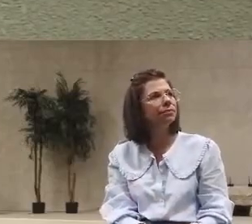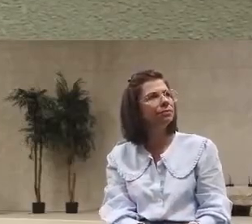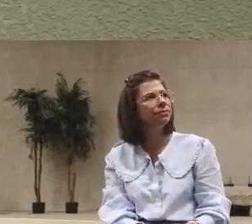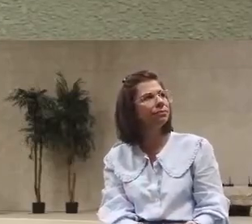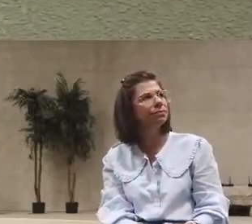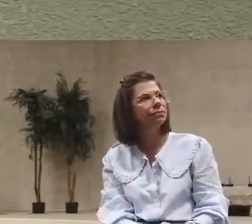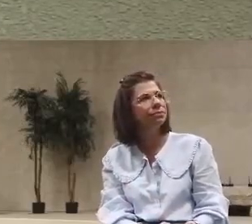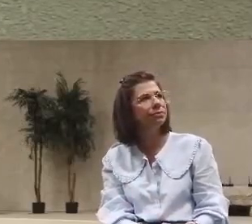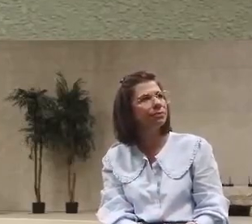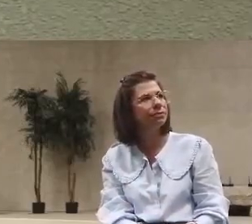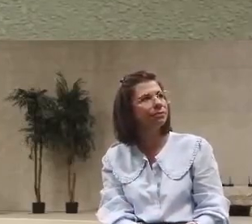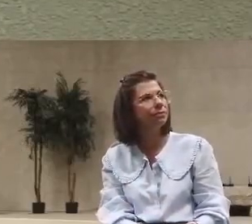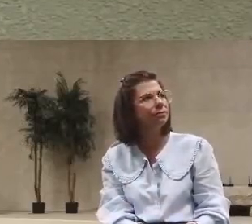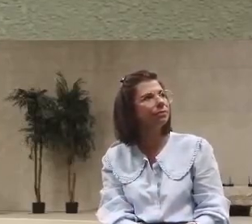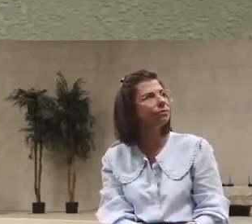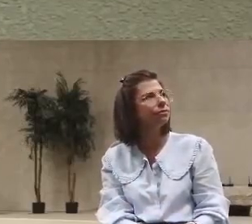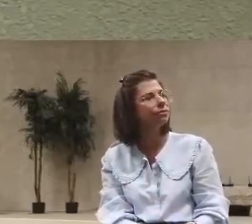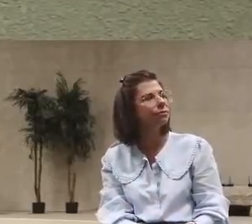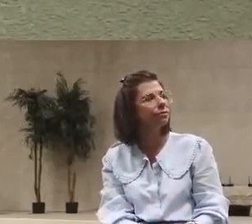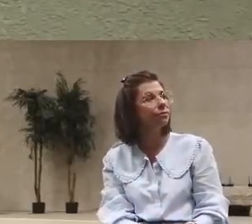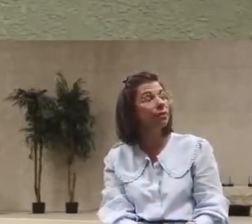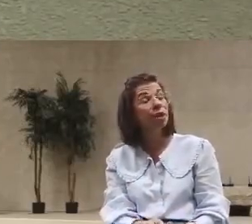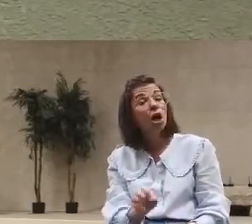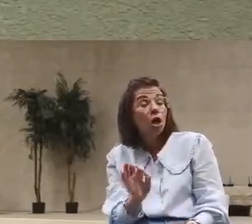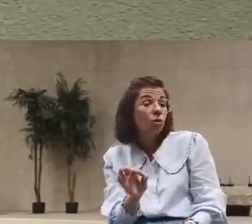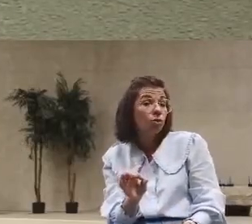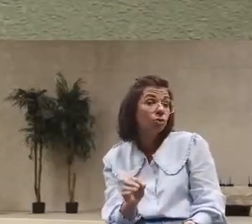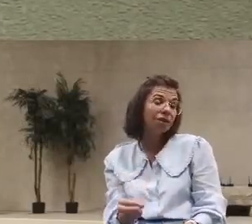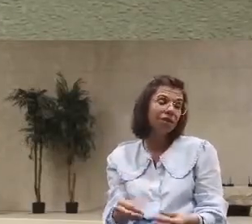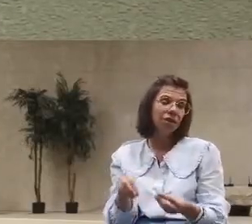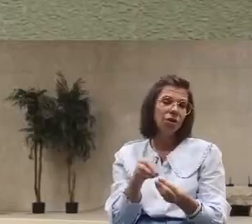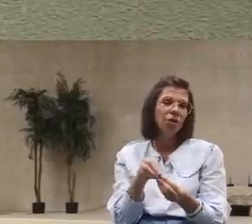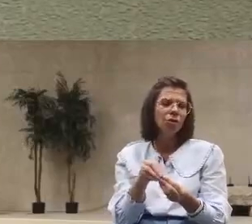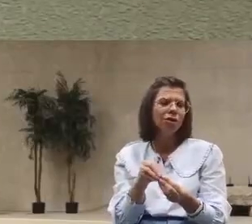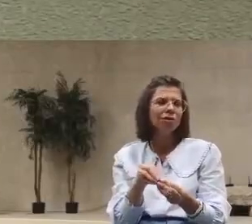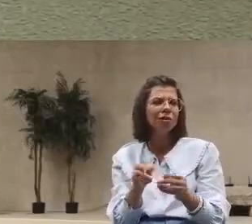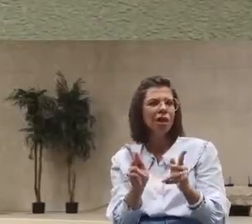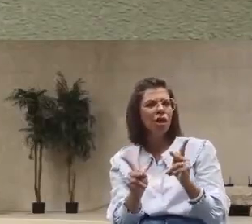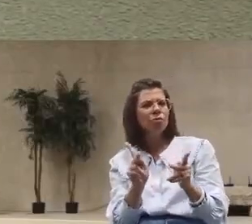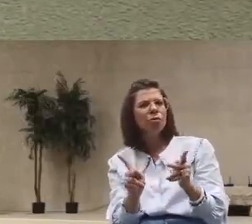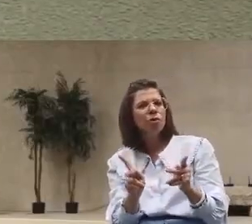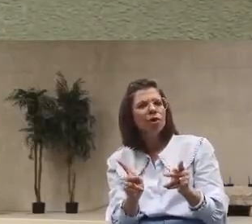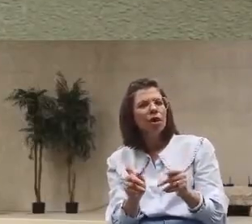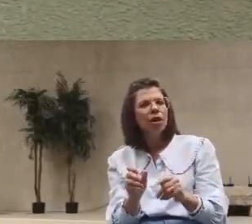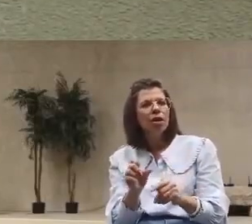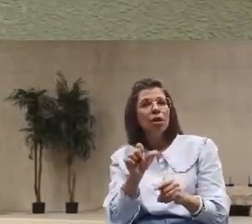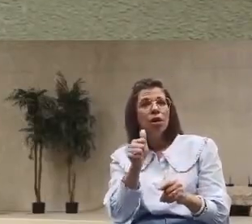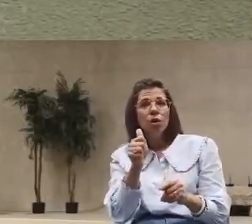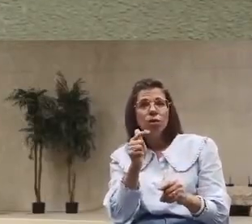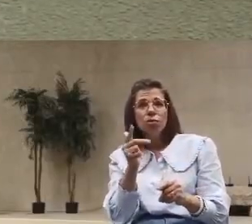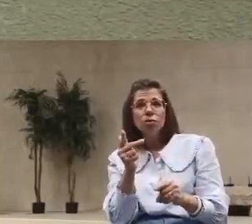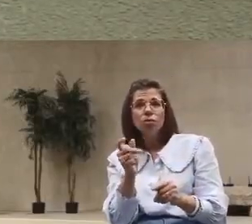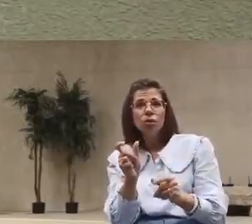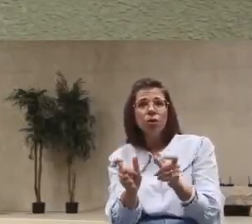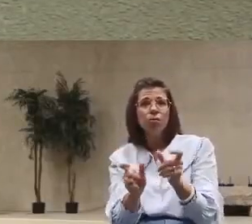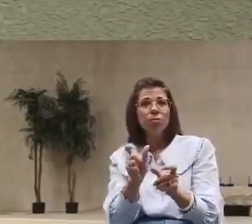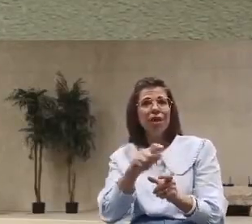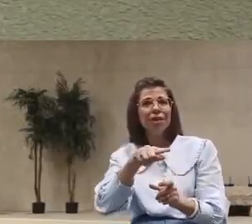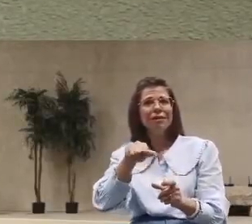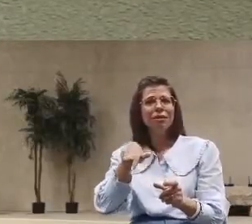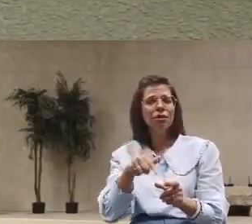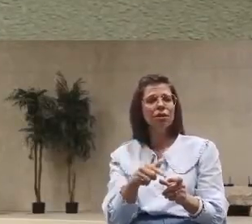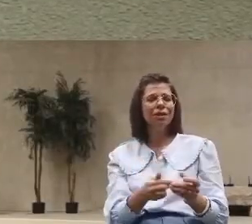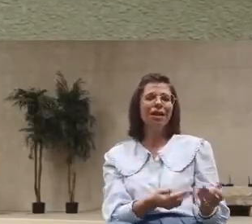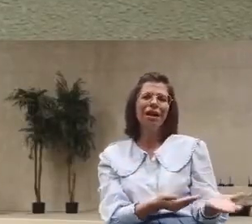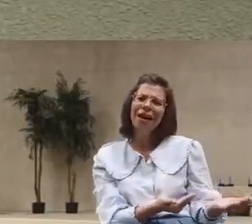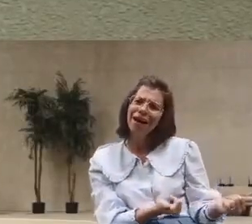merci Seigneur et peut-être qu'au milieu de nous il y a aussi des personnes qui n'ont pas encore donné leur vie à Jésus qui n'ont pas encore